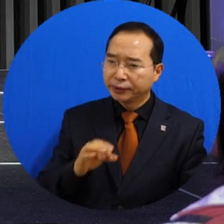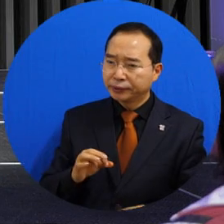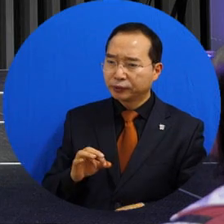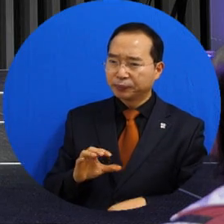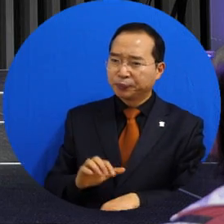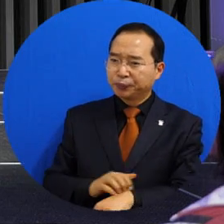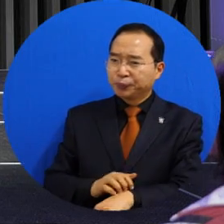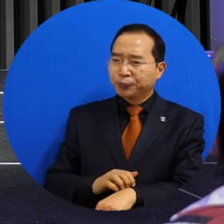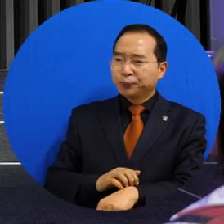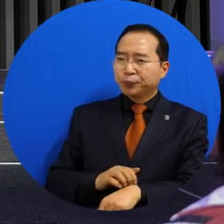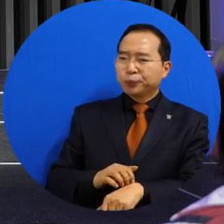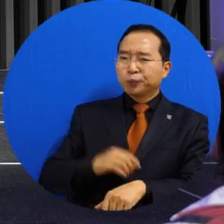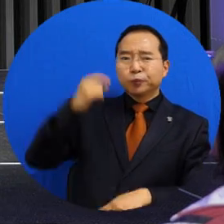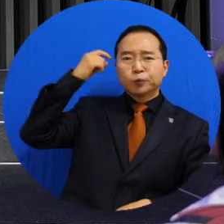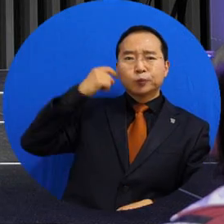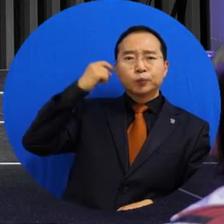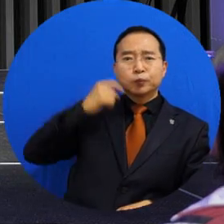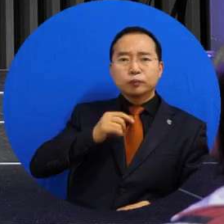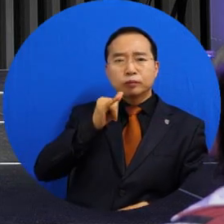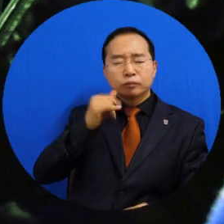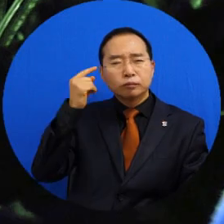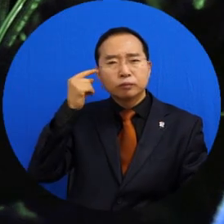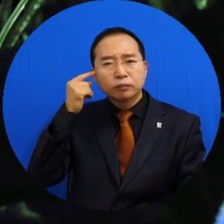불편한 감정을 가지게 될까요?